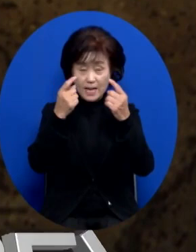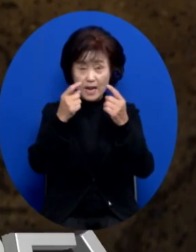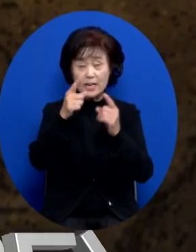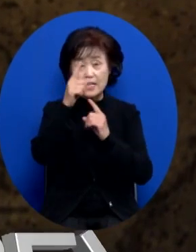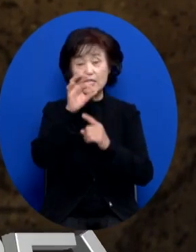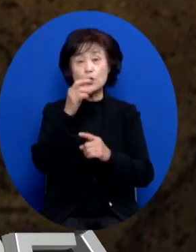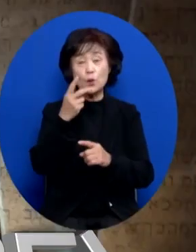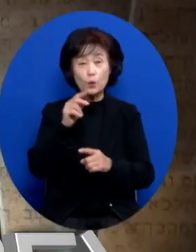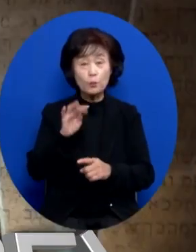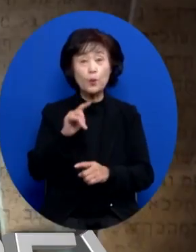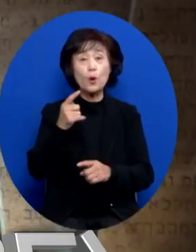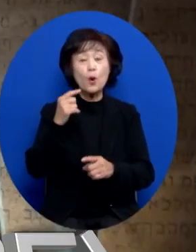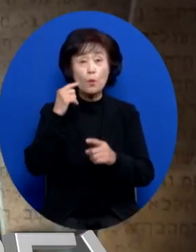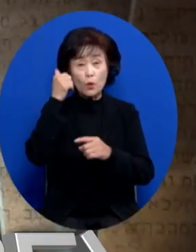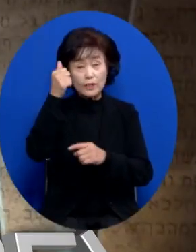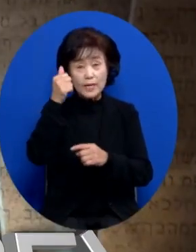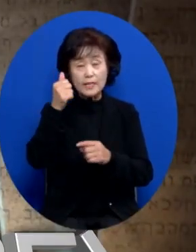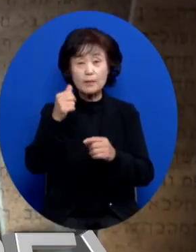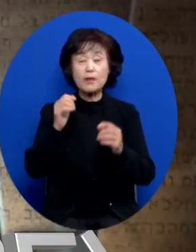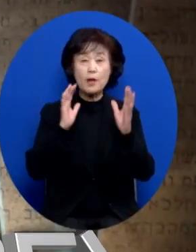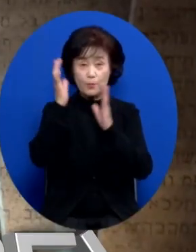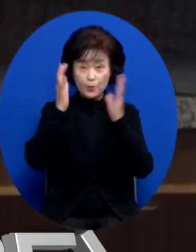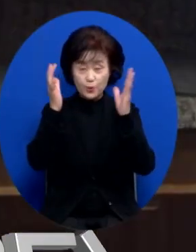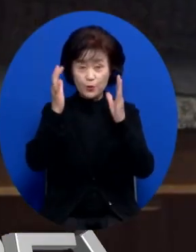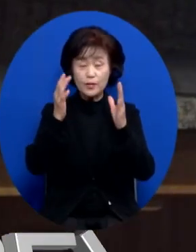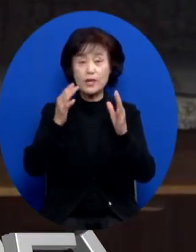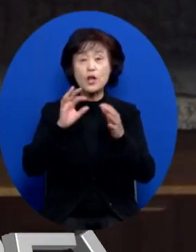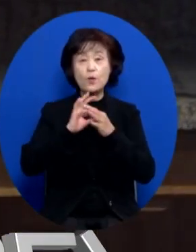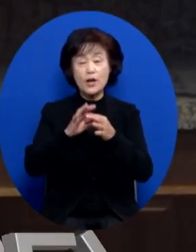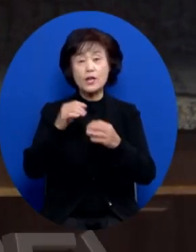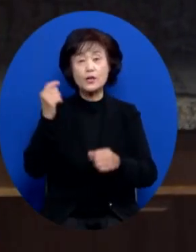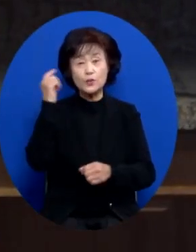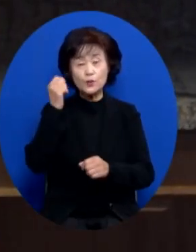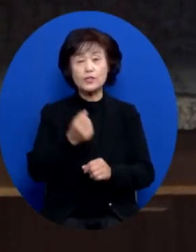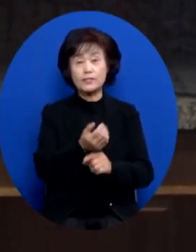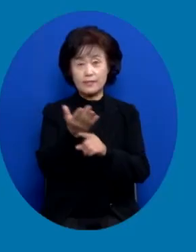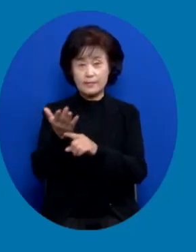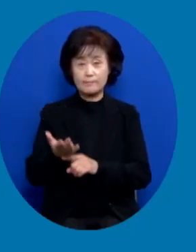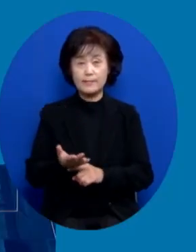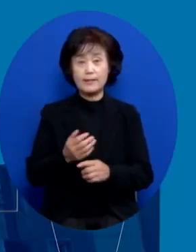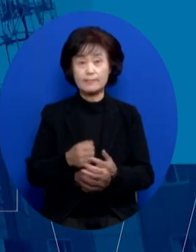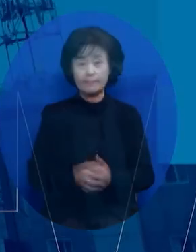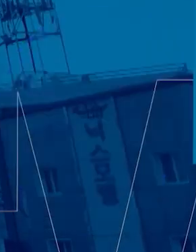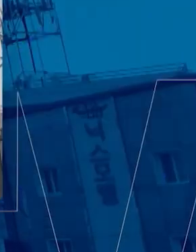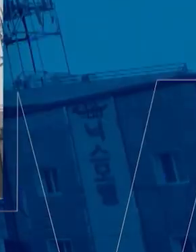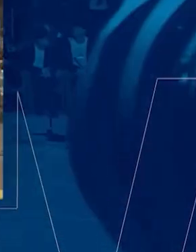뮤지컬이 전석 무료로 선보인다는데요. 관련 소식 전해드립니다.